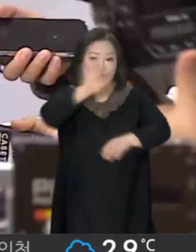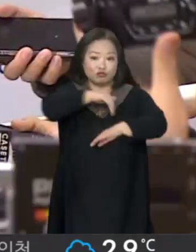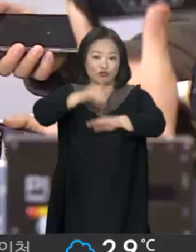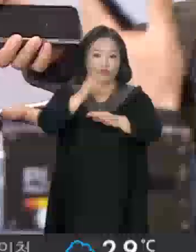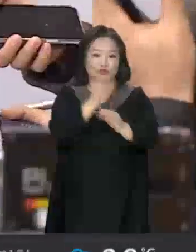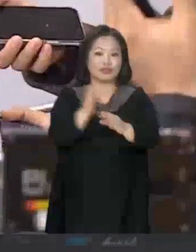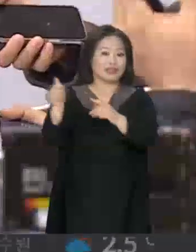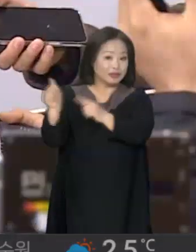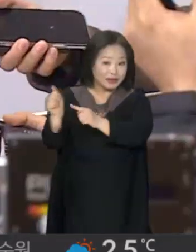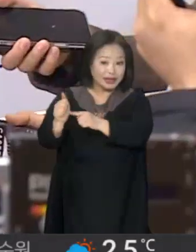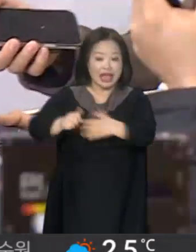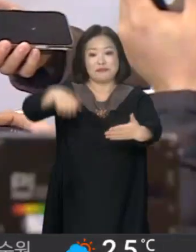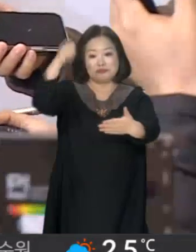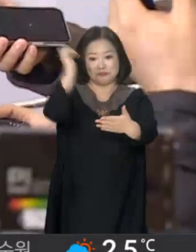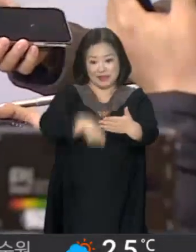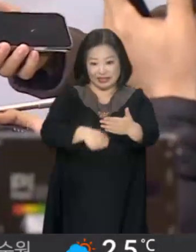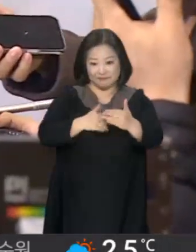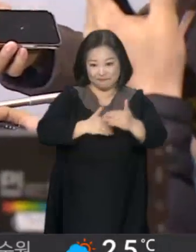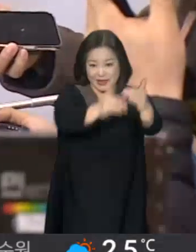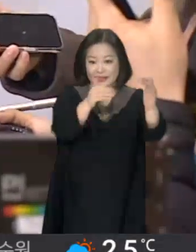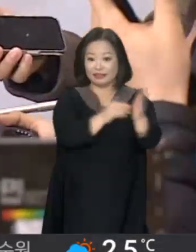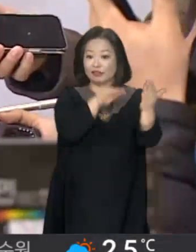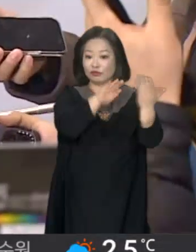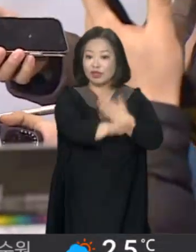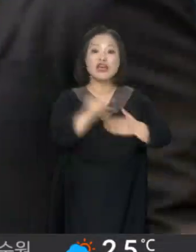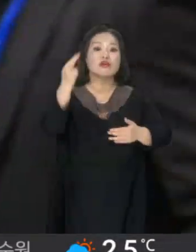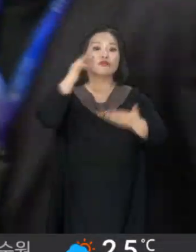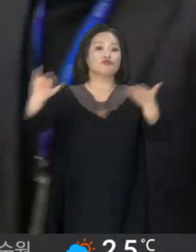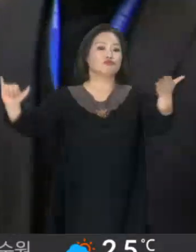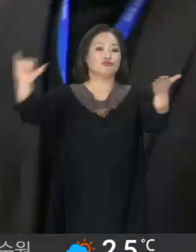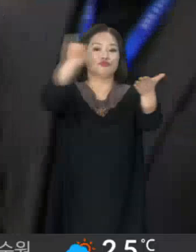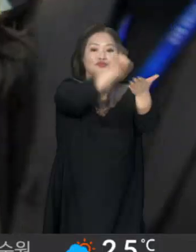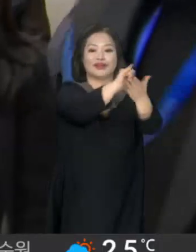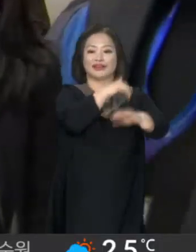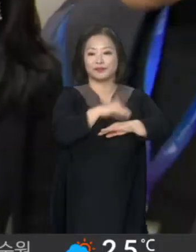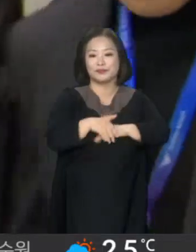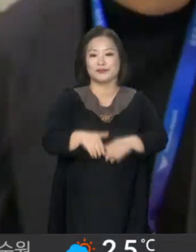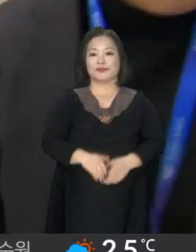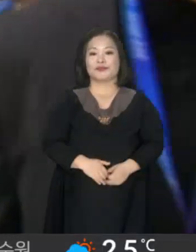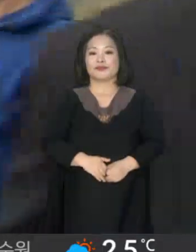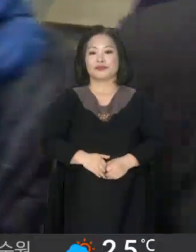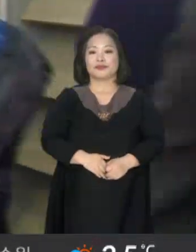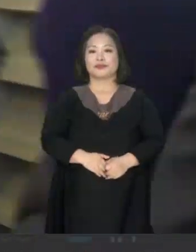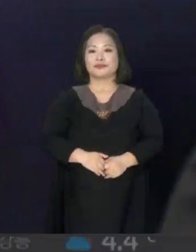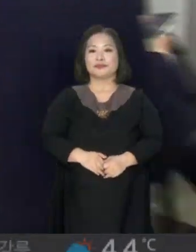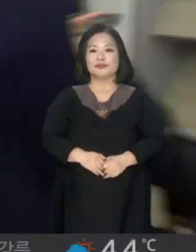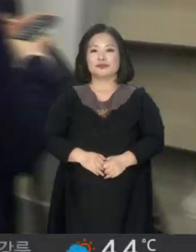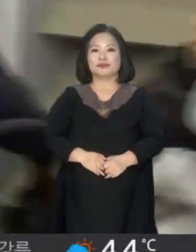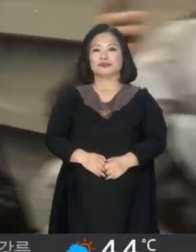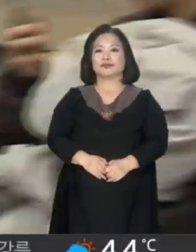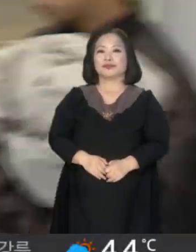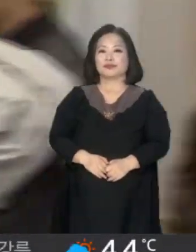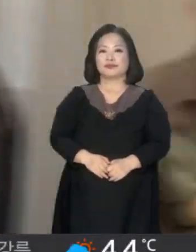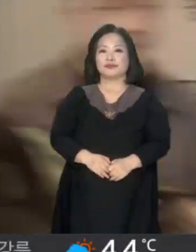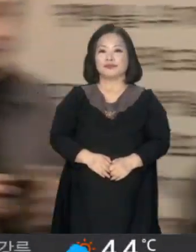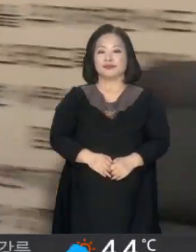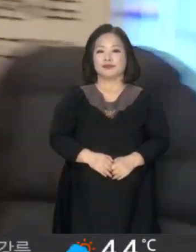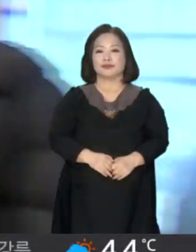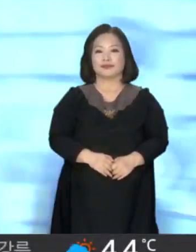이정우는 비자 발급 등의 절차를 마친 뒤 미국으로 출국할 예정입니다. 연합뉴스TV 이승욱입니다.